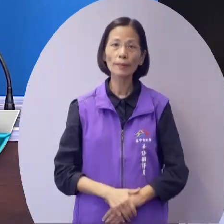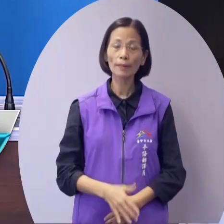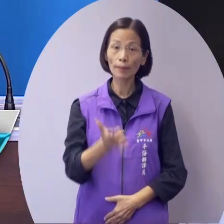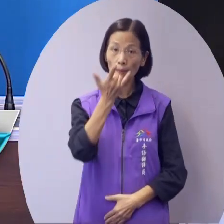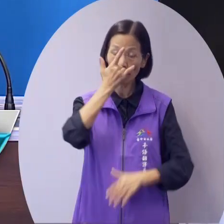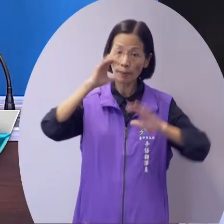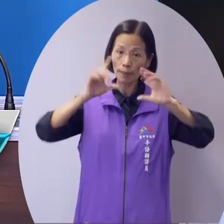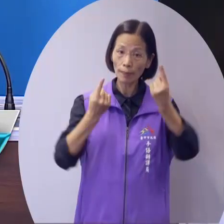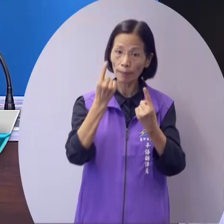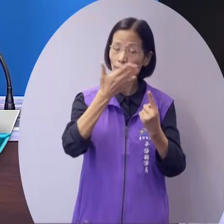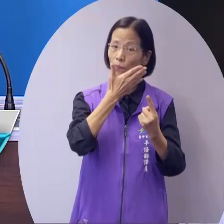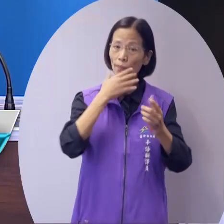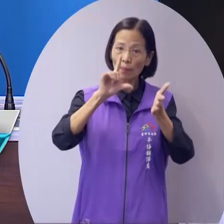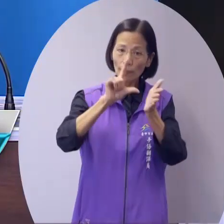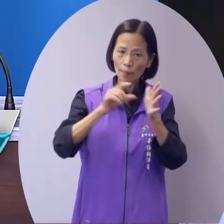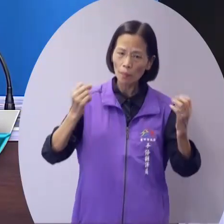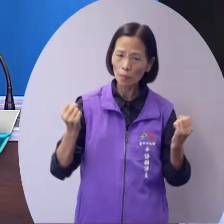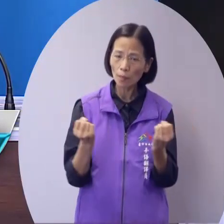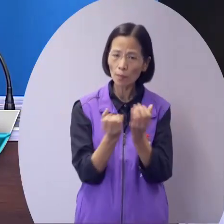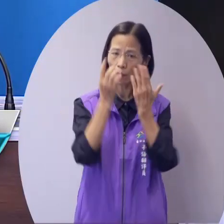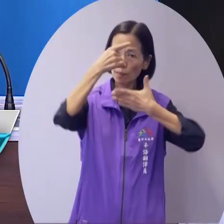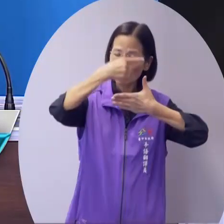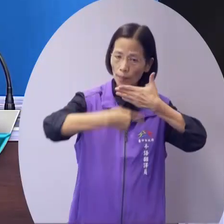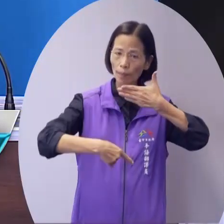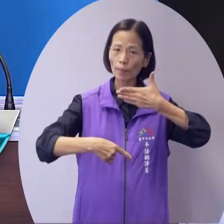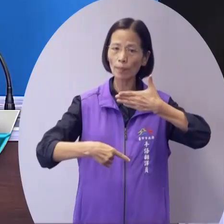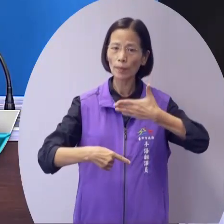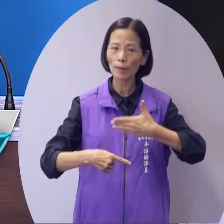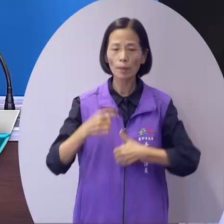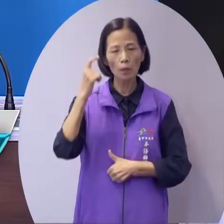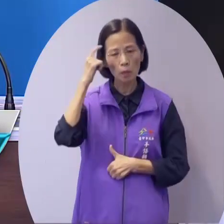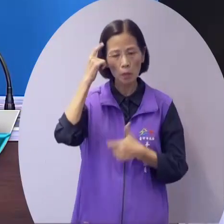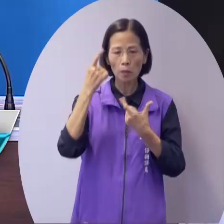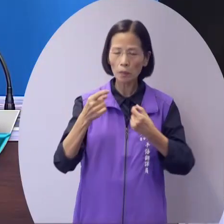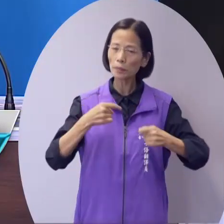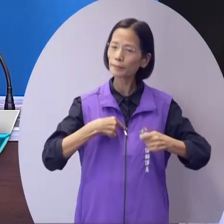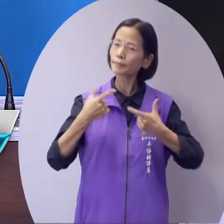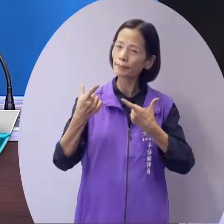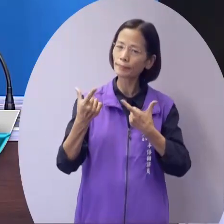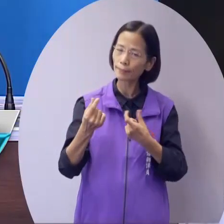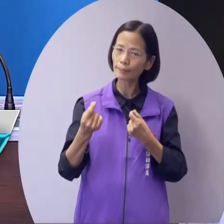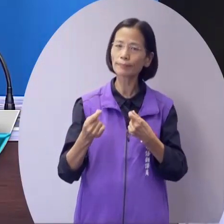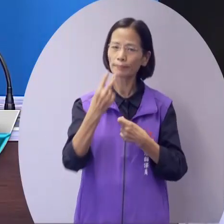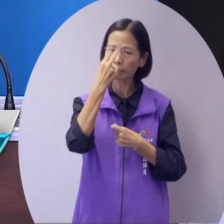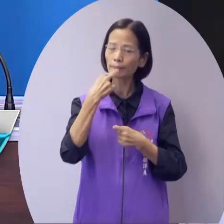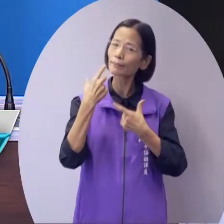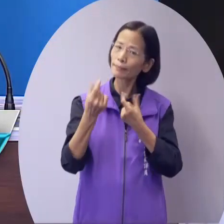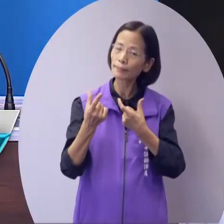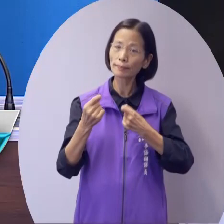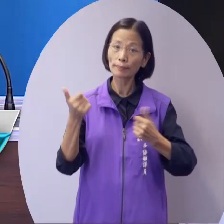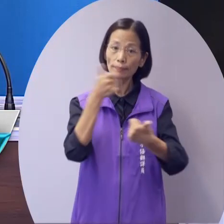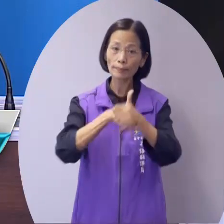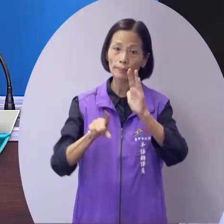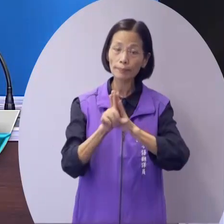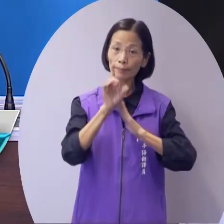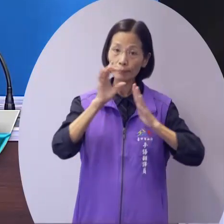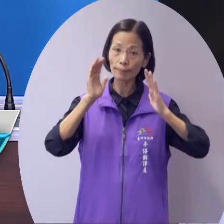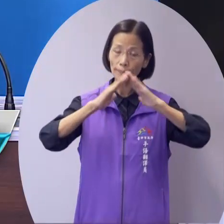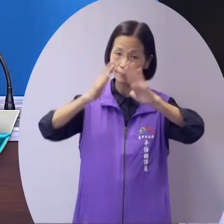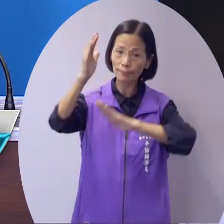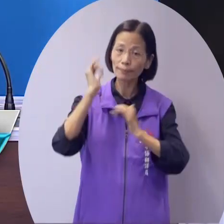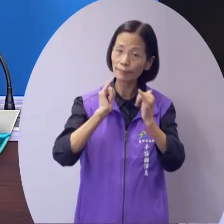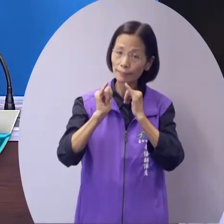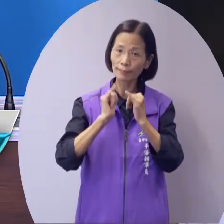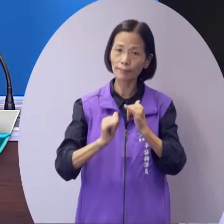德国、比利时他们的受灾呢，我们感同身受哈，具有同理心。所以再次代表台中市政府以及台中市